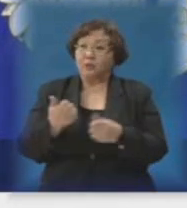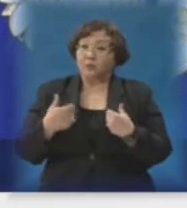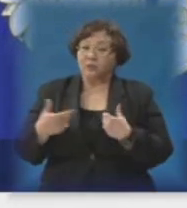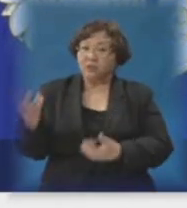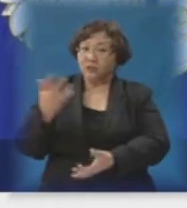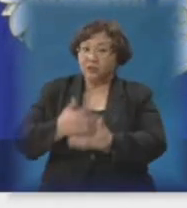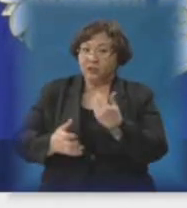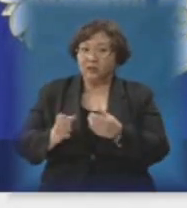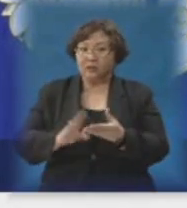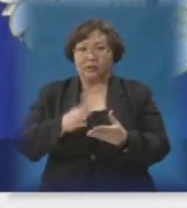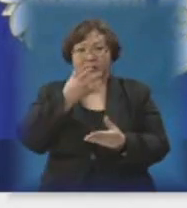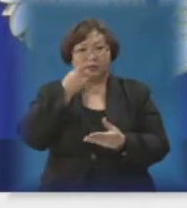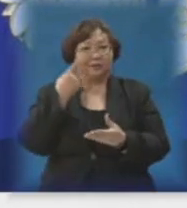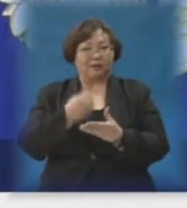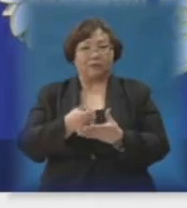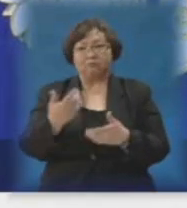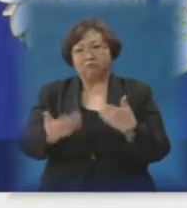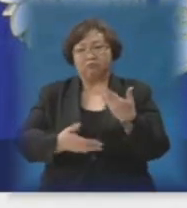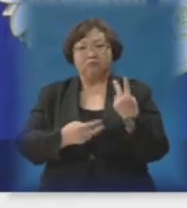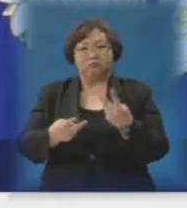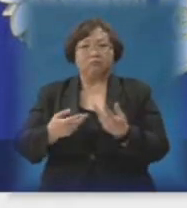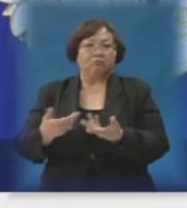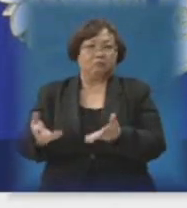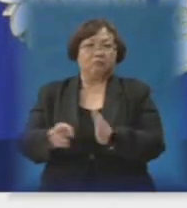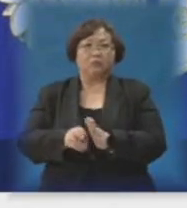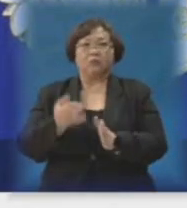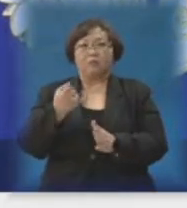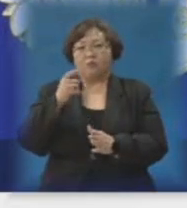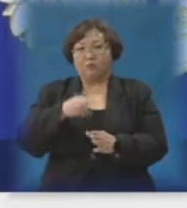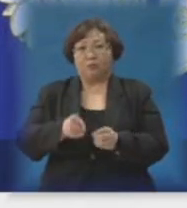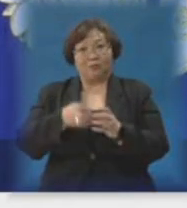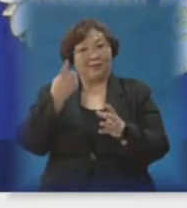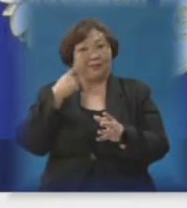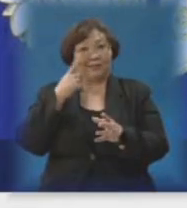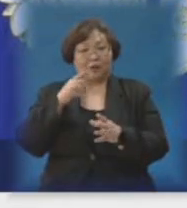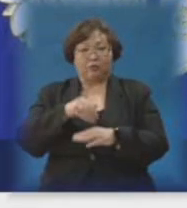болгох боломжтой хот гэдгээрээ онцлогтой. Бүтээлч байх нь доктортой хөгжлийн үндэс юм аа.